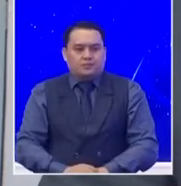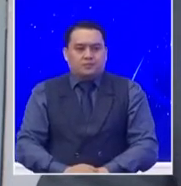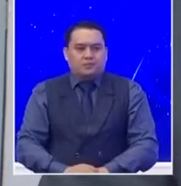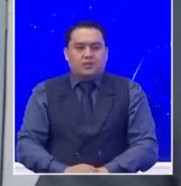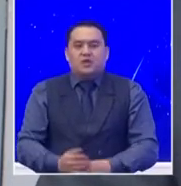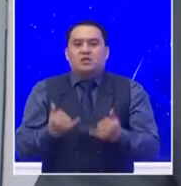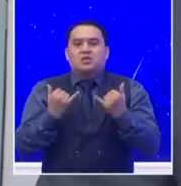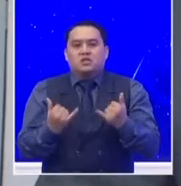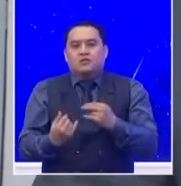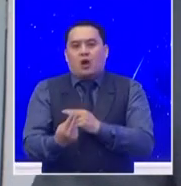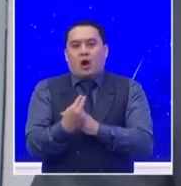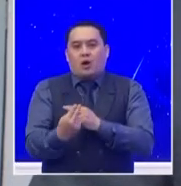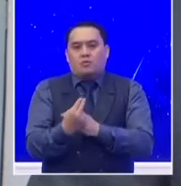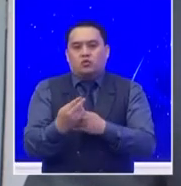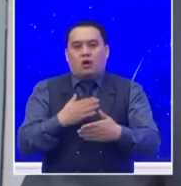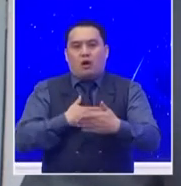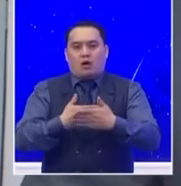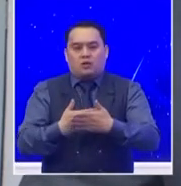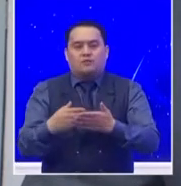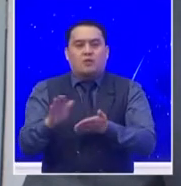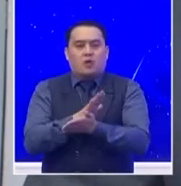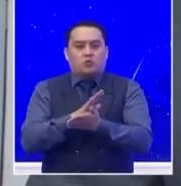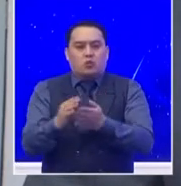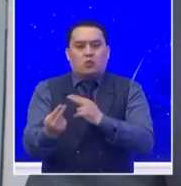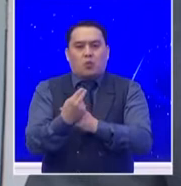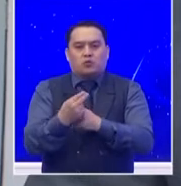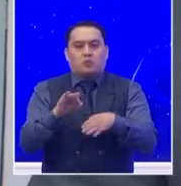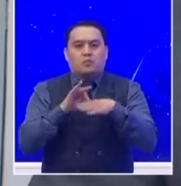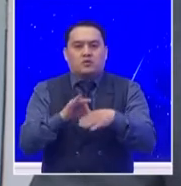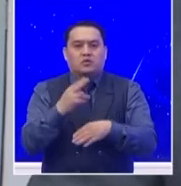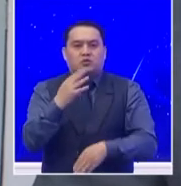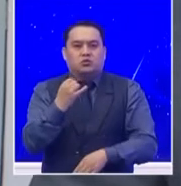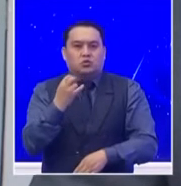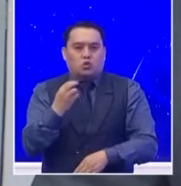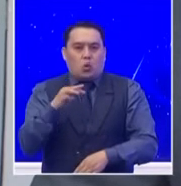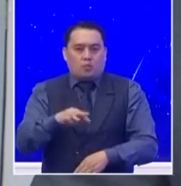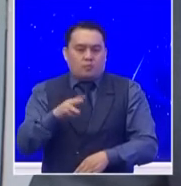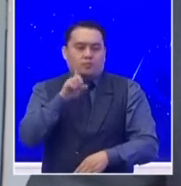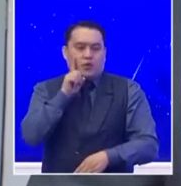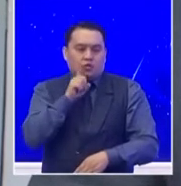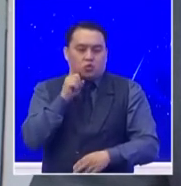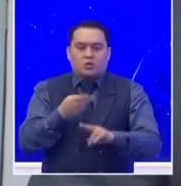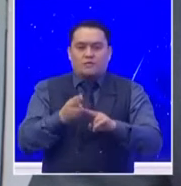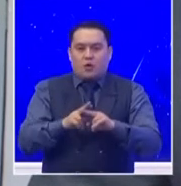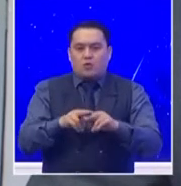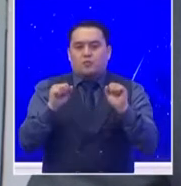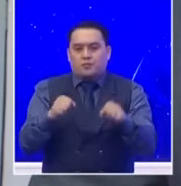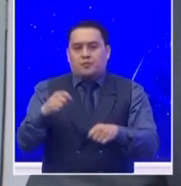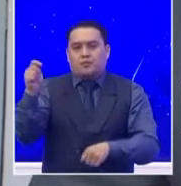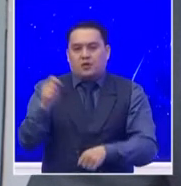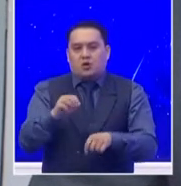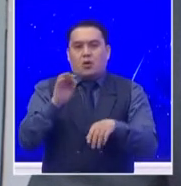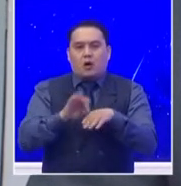На сегодняшний день обучение для волонтеров уже началось. Проводится оно в здании Центра обслуживания молодежи. Каждый желающий может прийти,